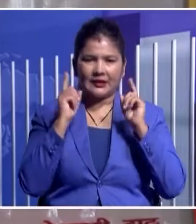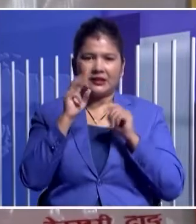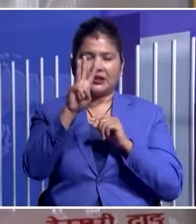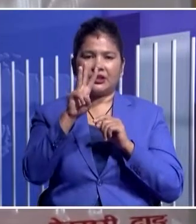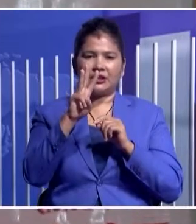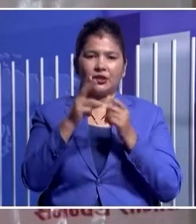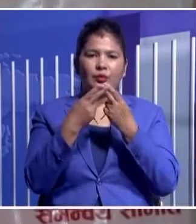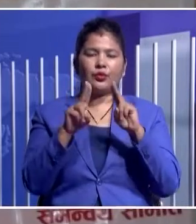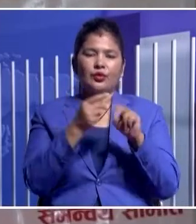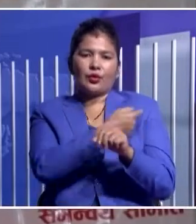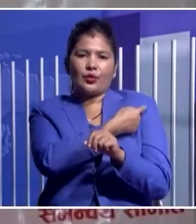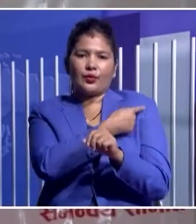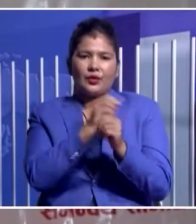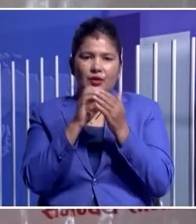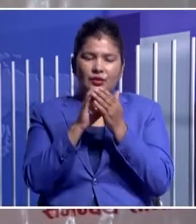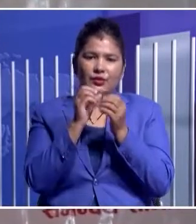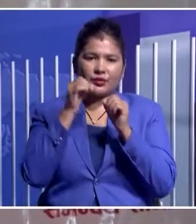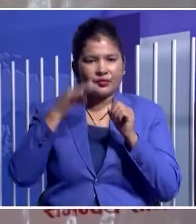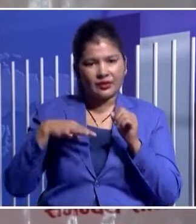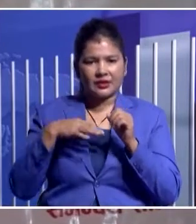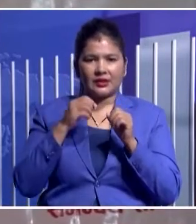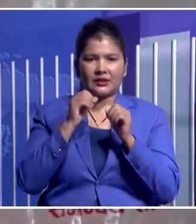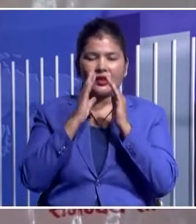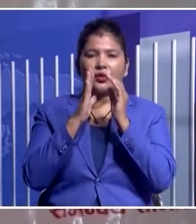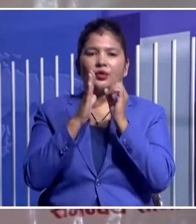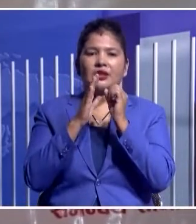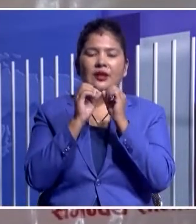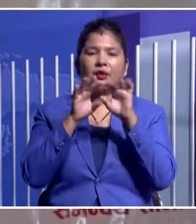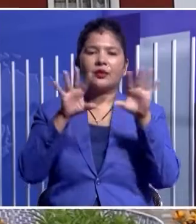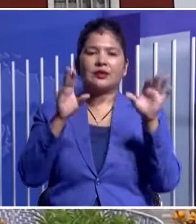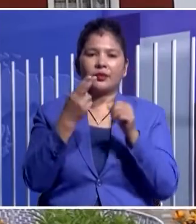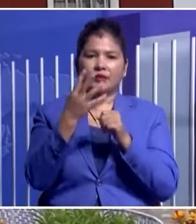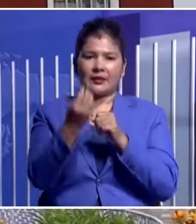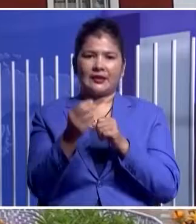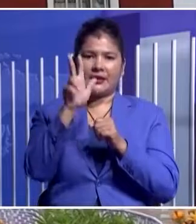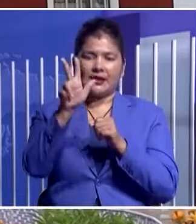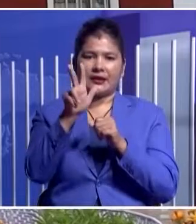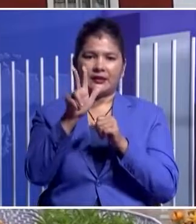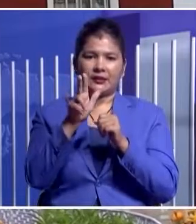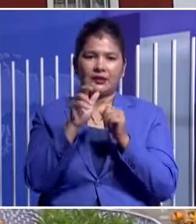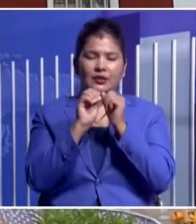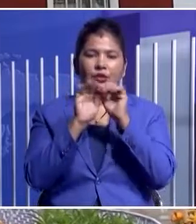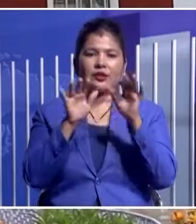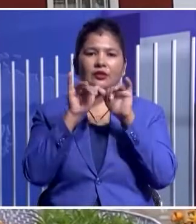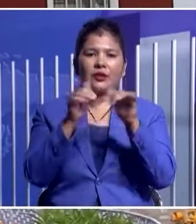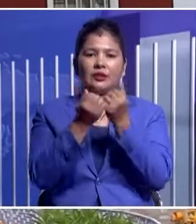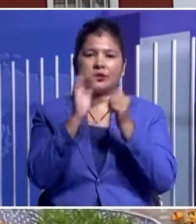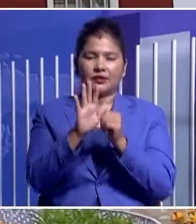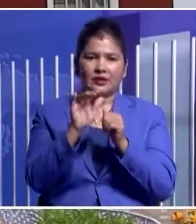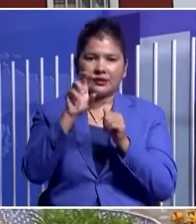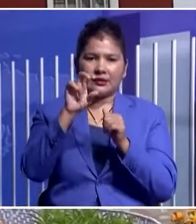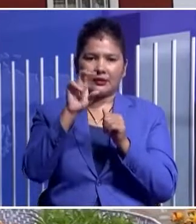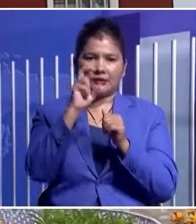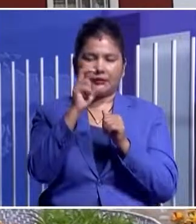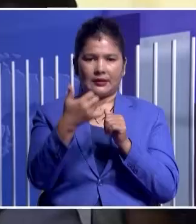गाउँपालिका पूर्णखोप सुनिश्चितता पालिकाको रूपमा घोषित भएको र बाँकी अन्य 8 पालिकालाई घोषणाको तयारी गरिएको छ। दाङ